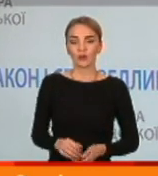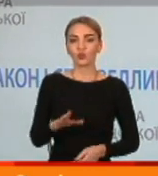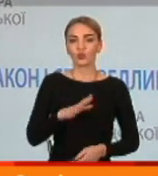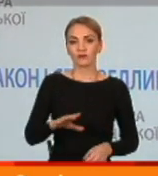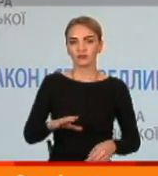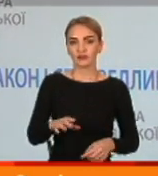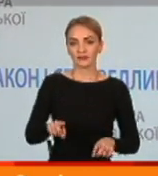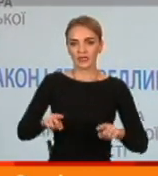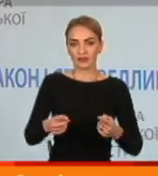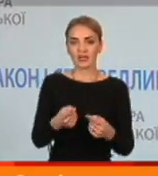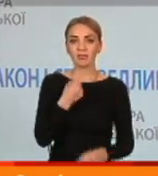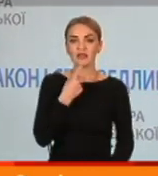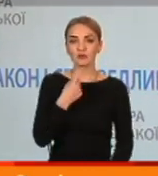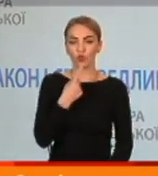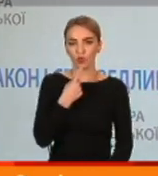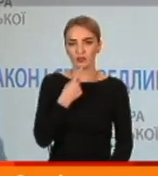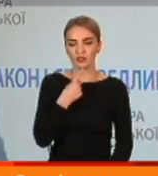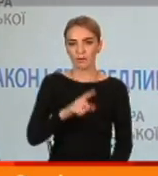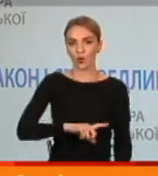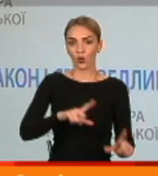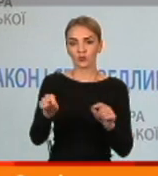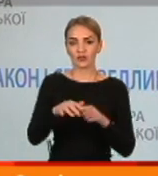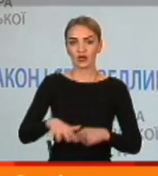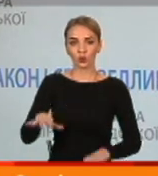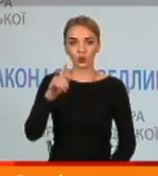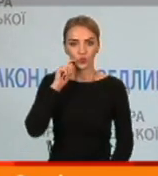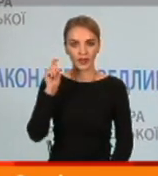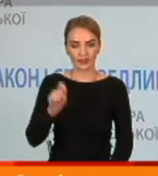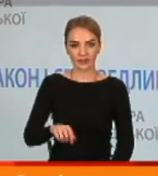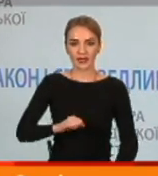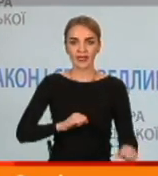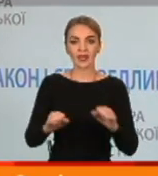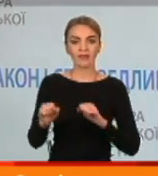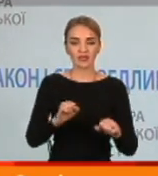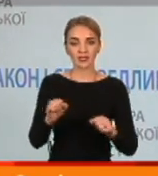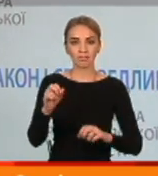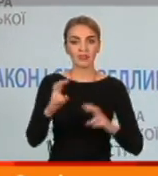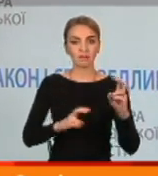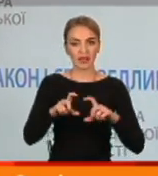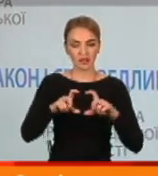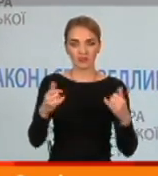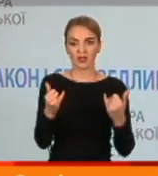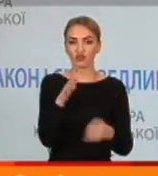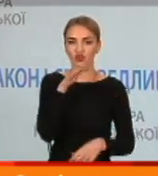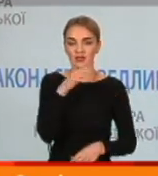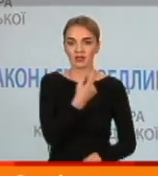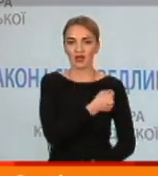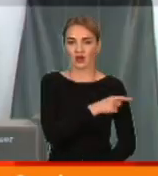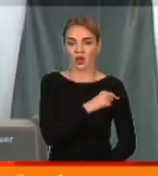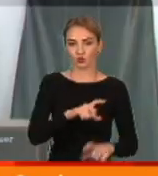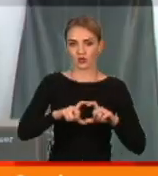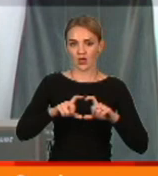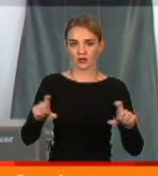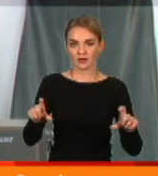був затриманий при спробі покинути територію України. Керівник даного підприємства на даний час знаходиться в лікарняному